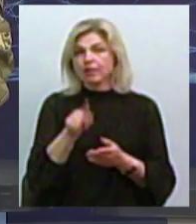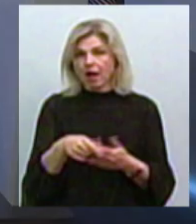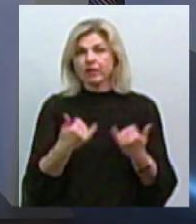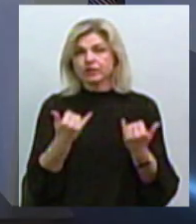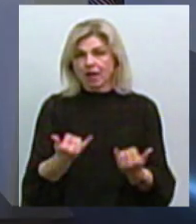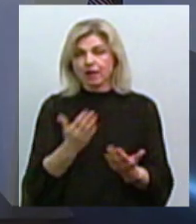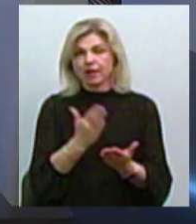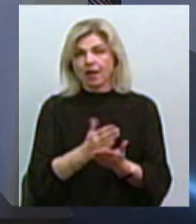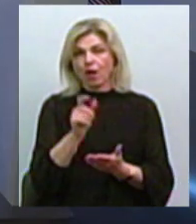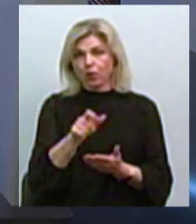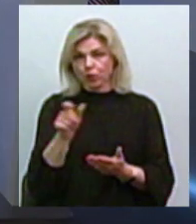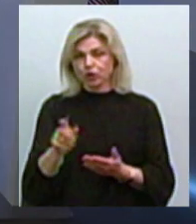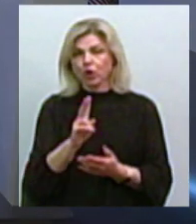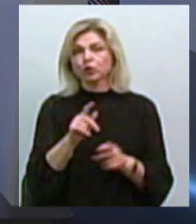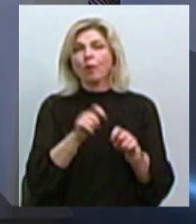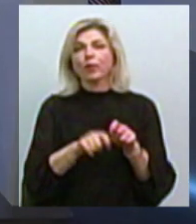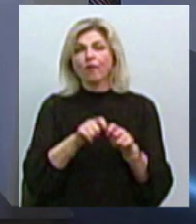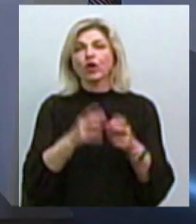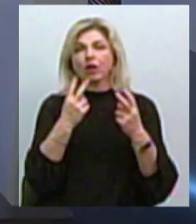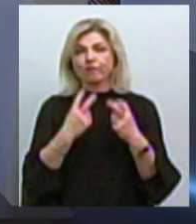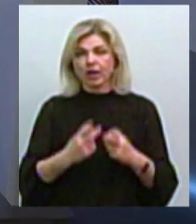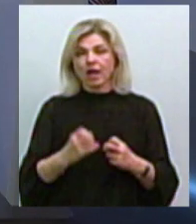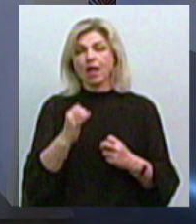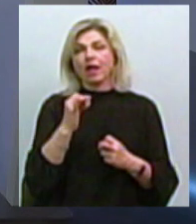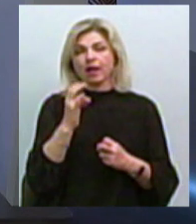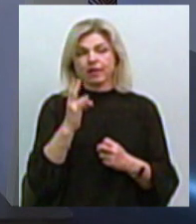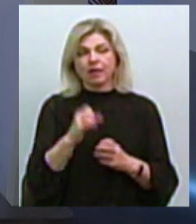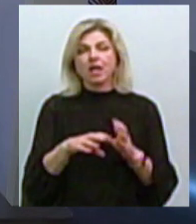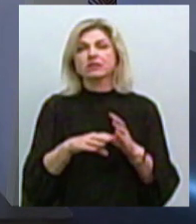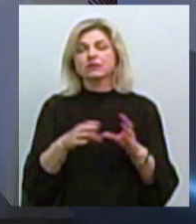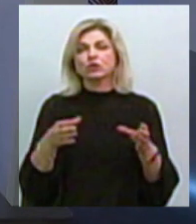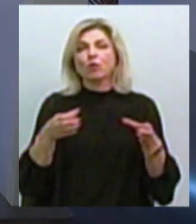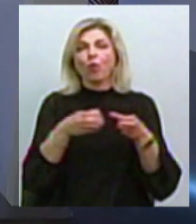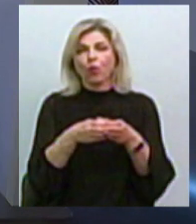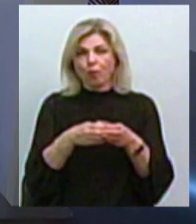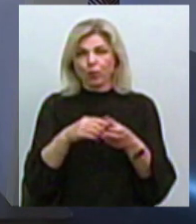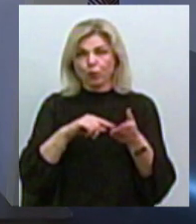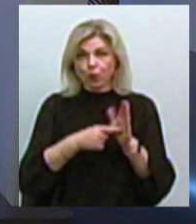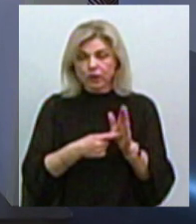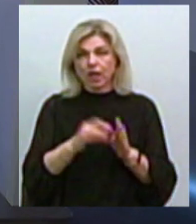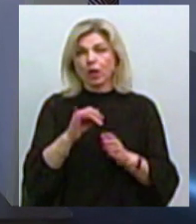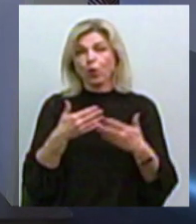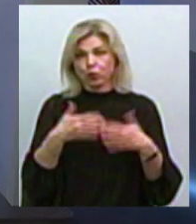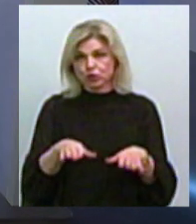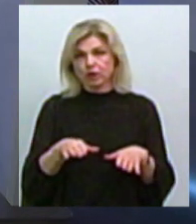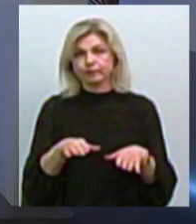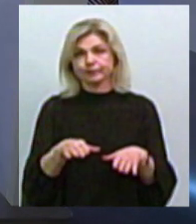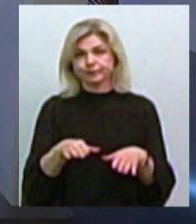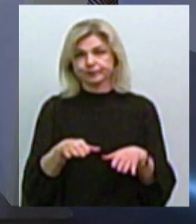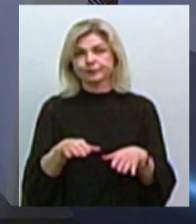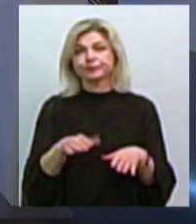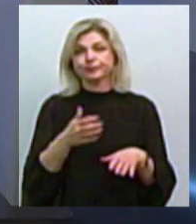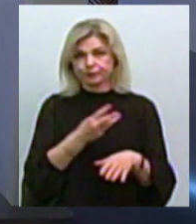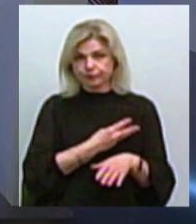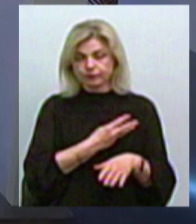є громадяни, які проходять контрольно-медичний огляд на збірному пункті нашому. І вони вже йдуть відношення, але при